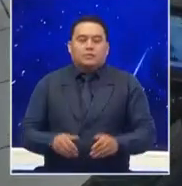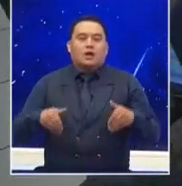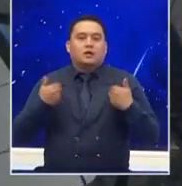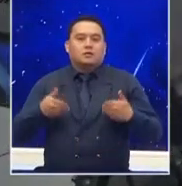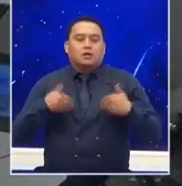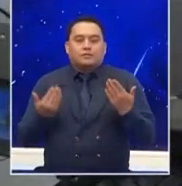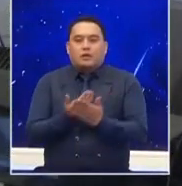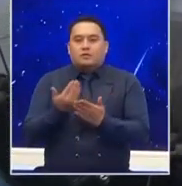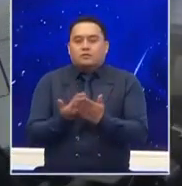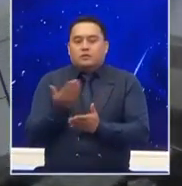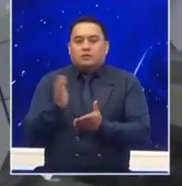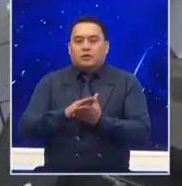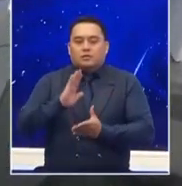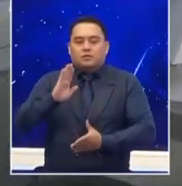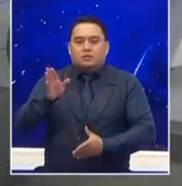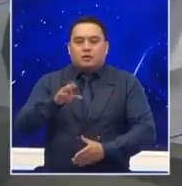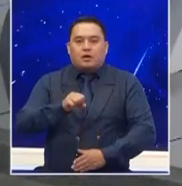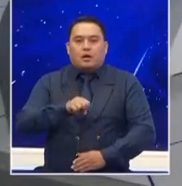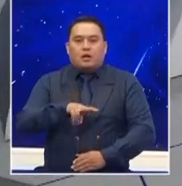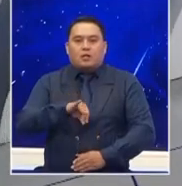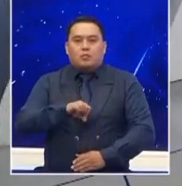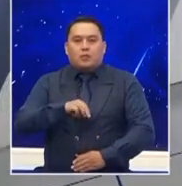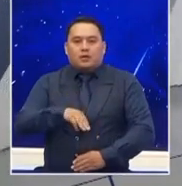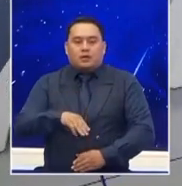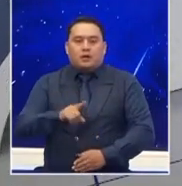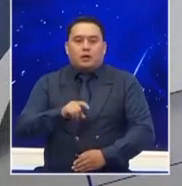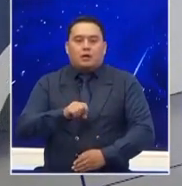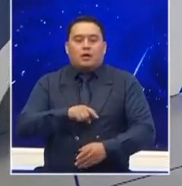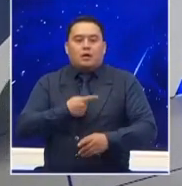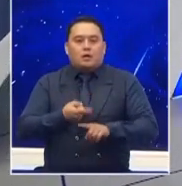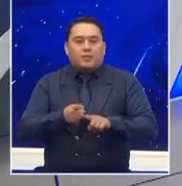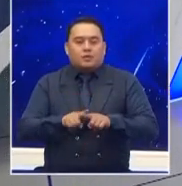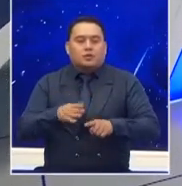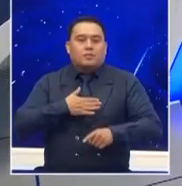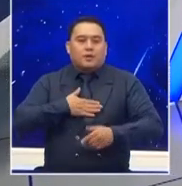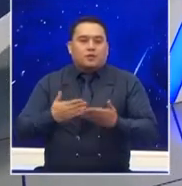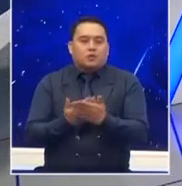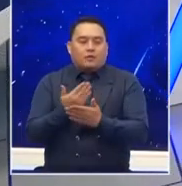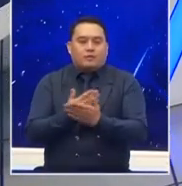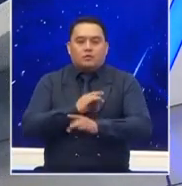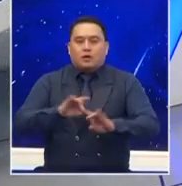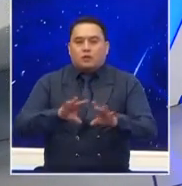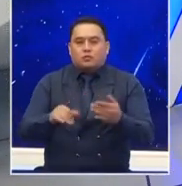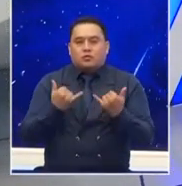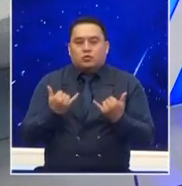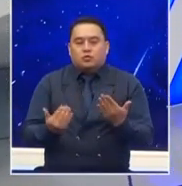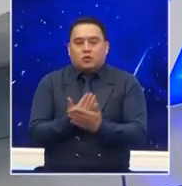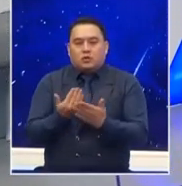Ассаламу алейкум, қадірменді көрермен, тікелей эфирде қорытынды жаңалықтар, студияда Алмат Хамид, сурдо аудармада Марат Жақсылық. Бүгін